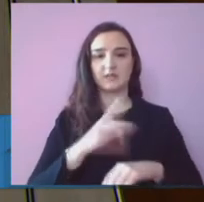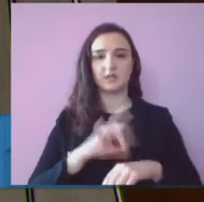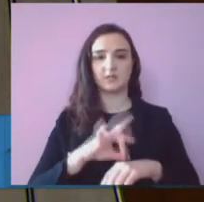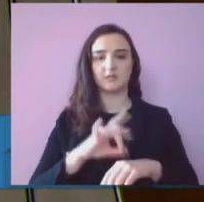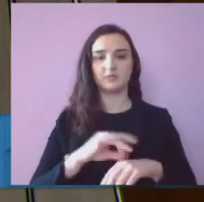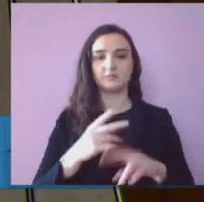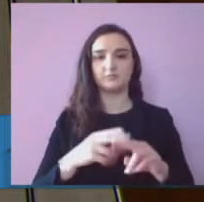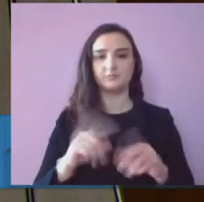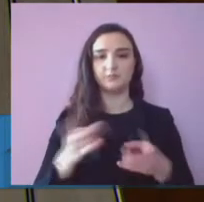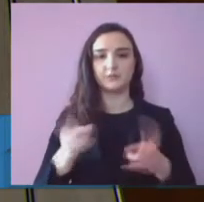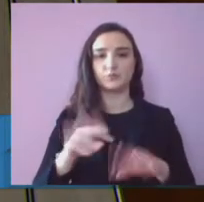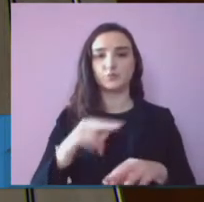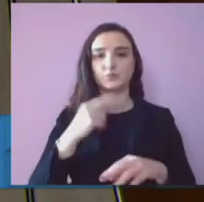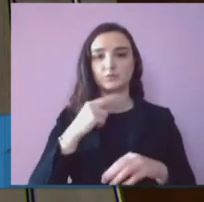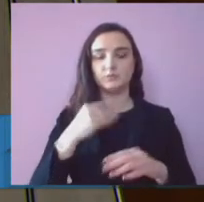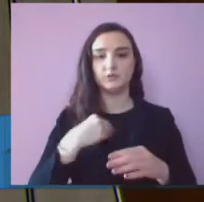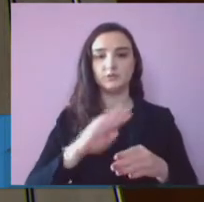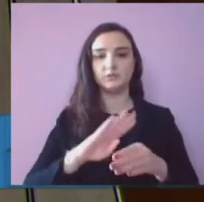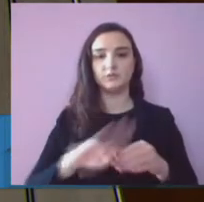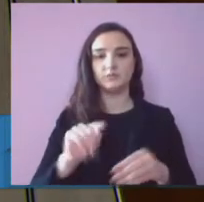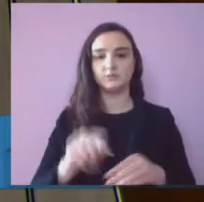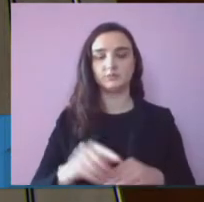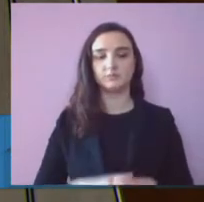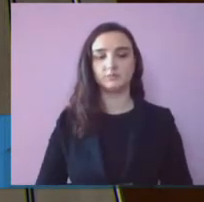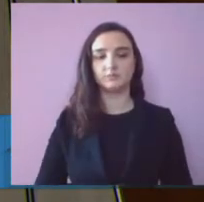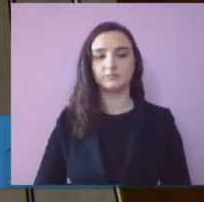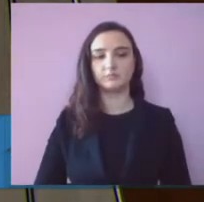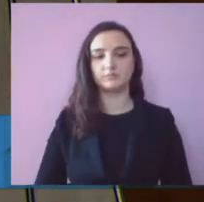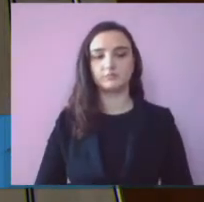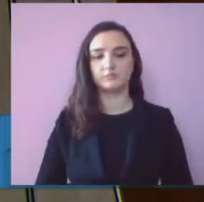დავრჩი ყურადღების მიღმა. ან როდესაც